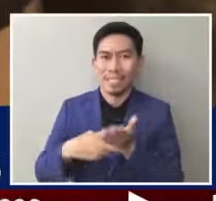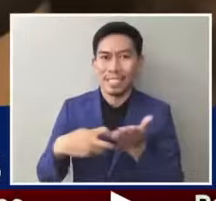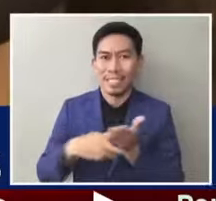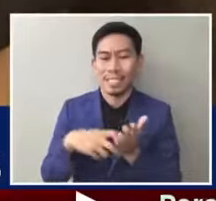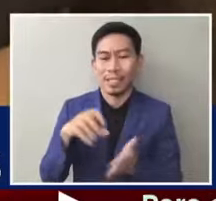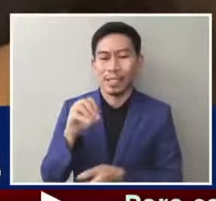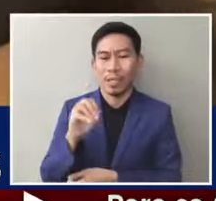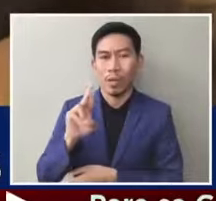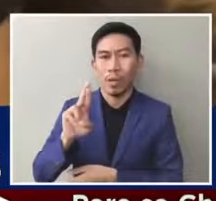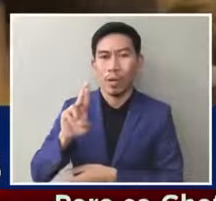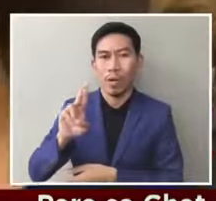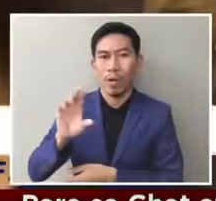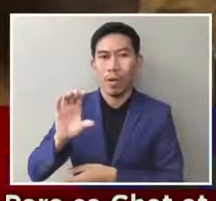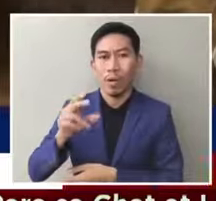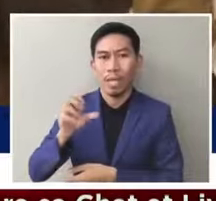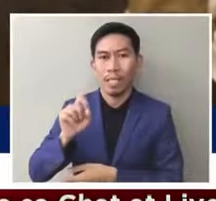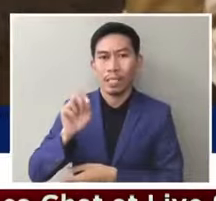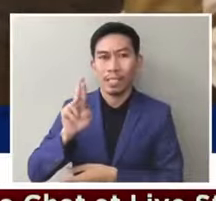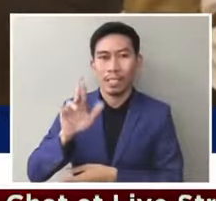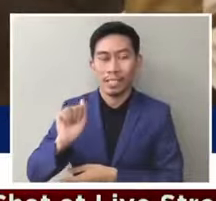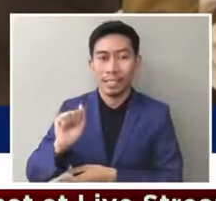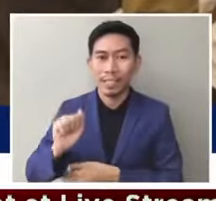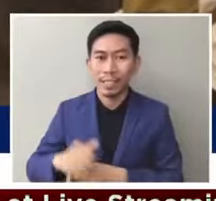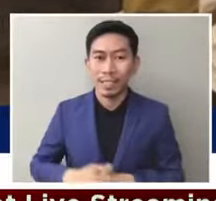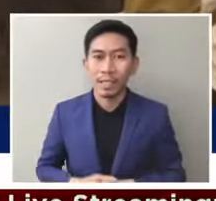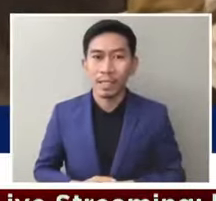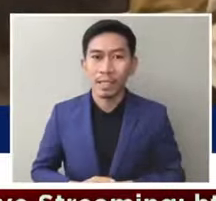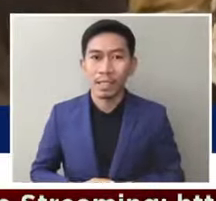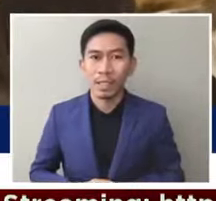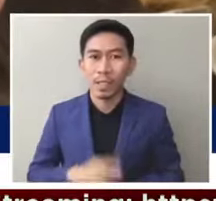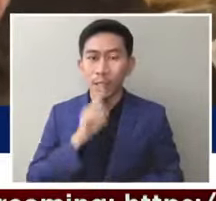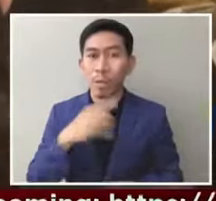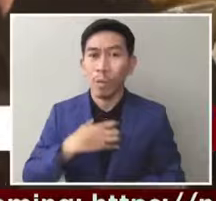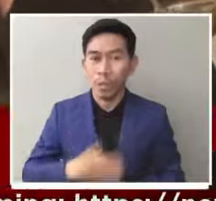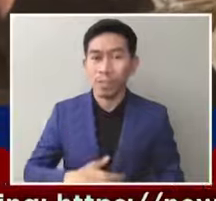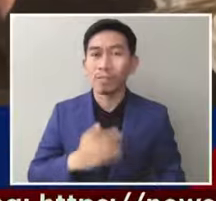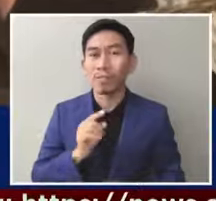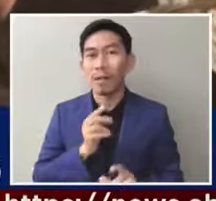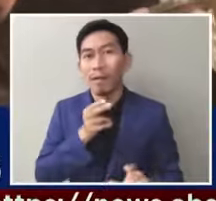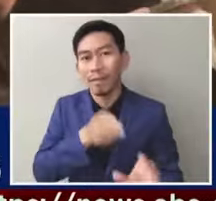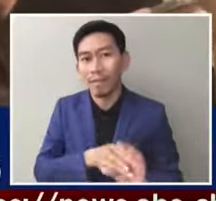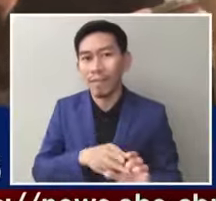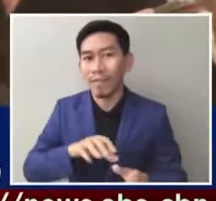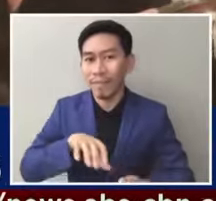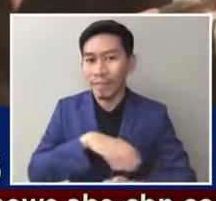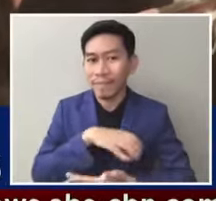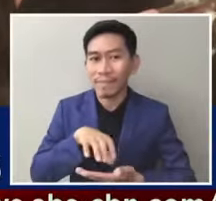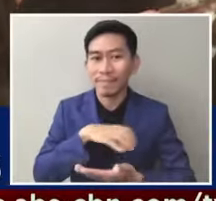First time ko makaattend ng concert, pinaka-first time.